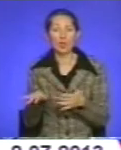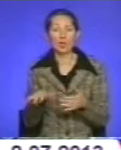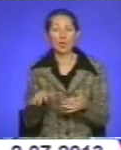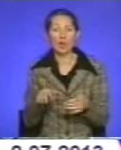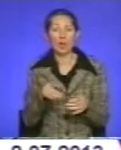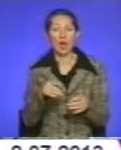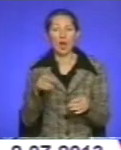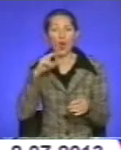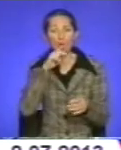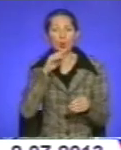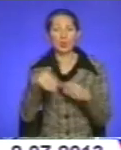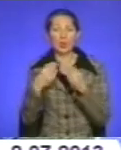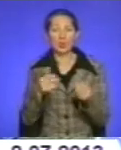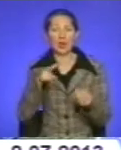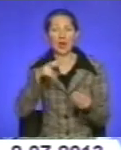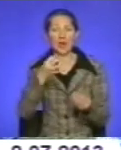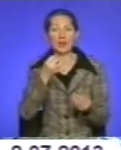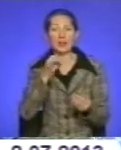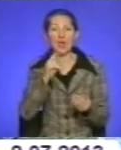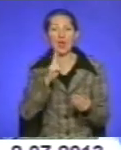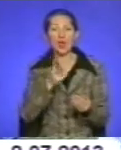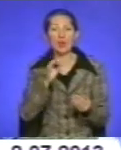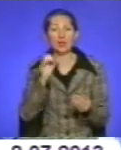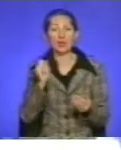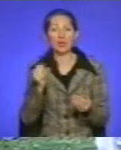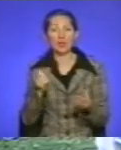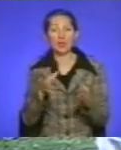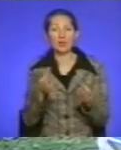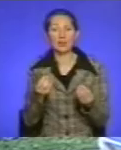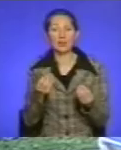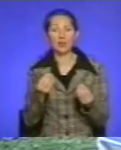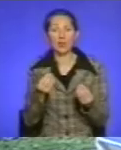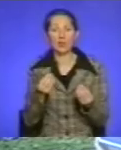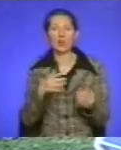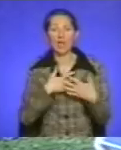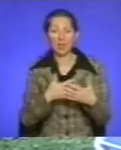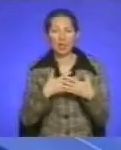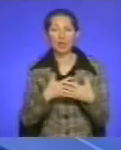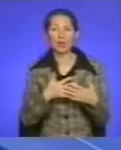змогу переносити кисень, знову ж на дихальну систему, на нервову і на серцеву судину.